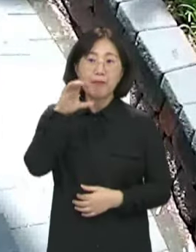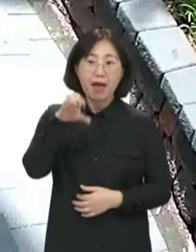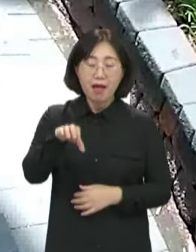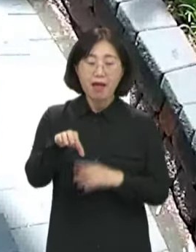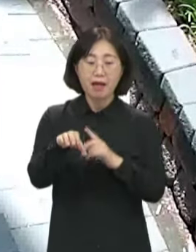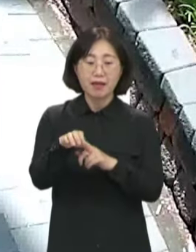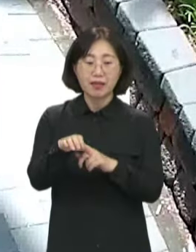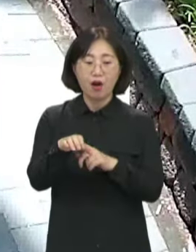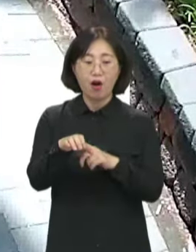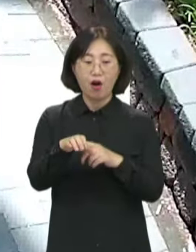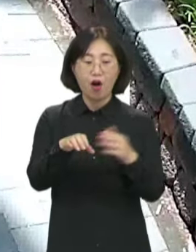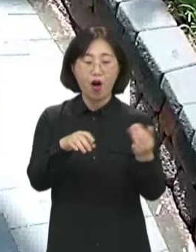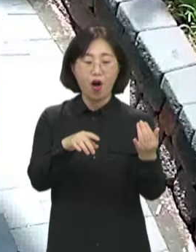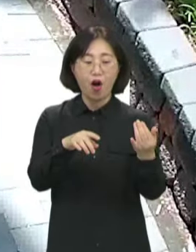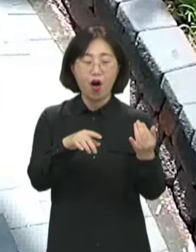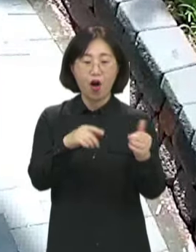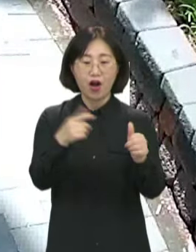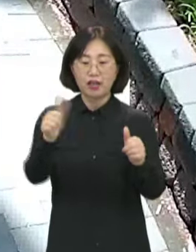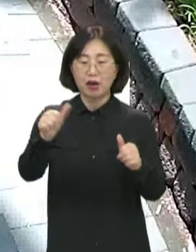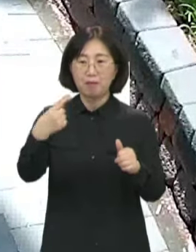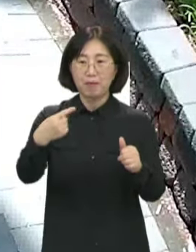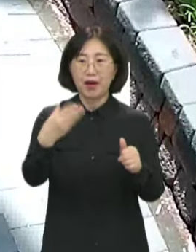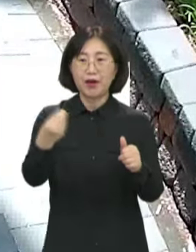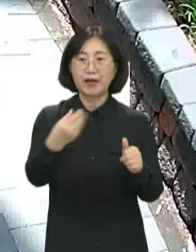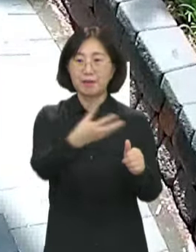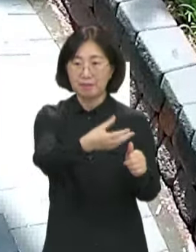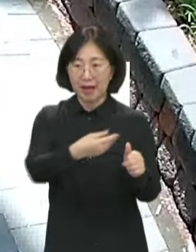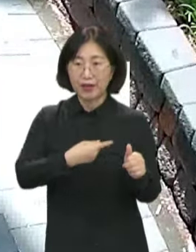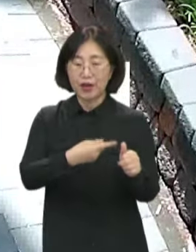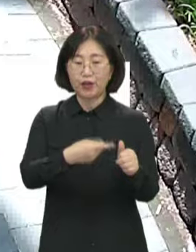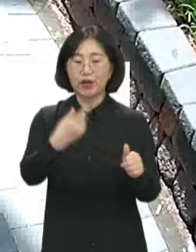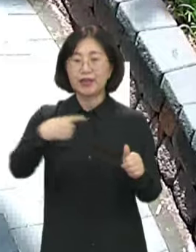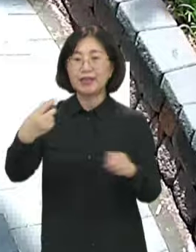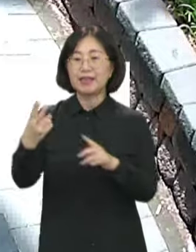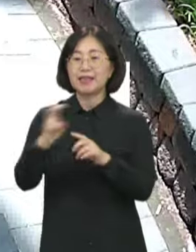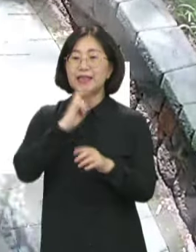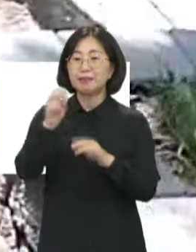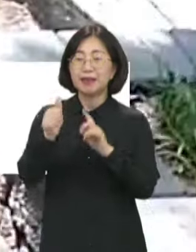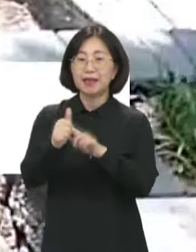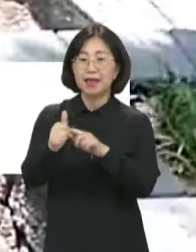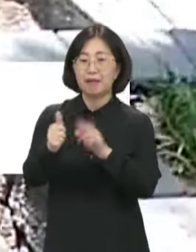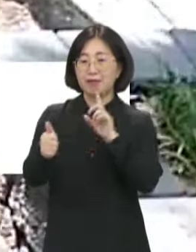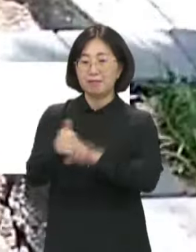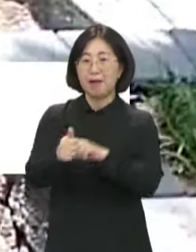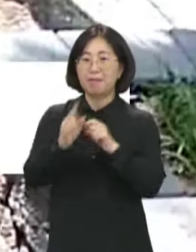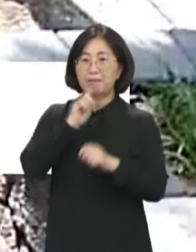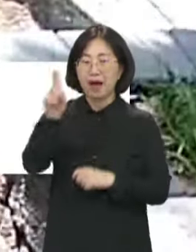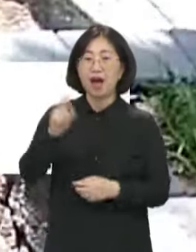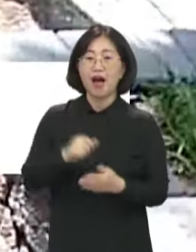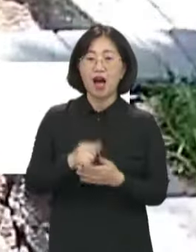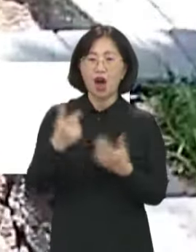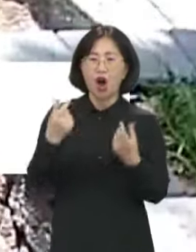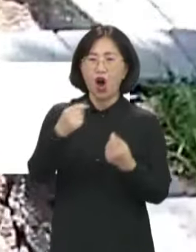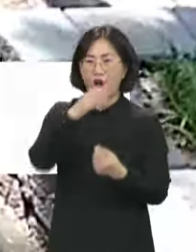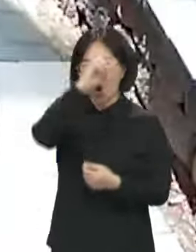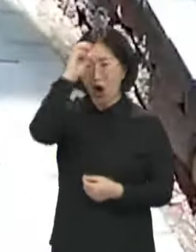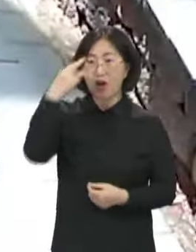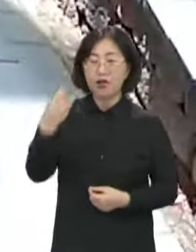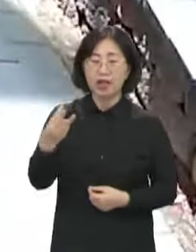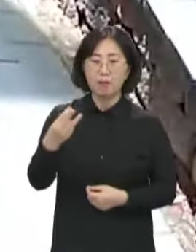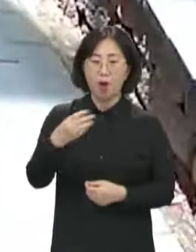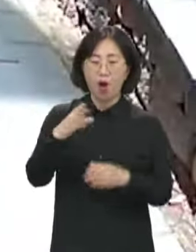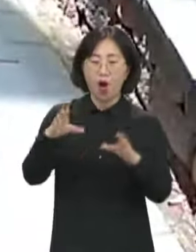원을 건네받으려던 20대 인출책을 검거했습니다. 동종전과 3범인 20대 인출책 B씨는 총책의